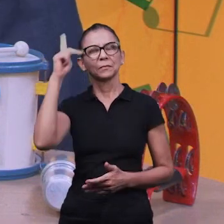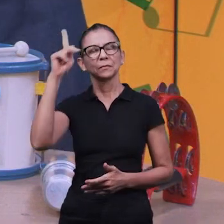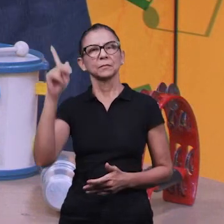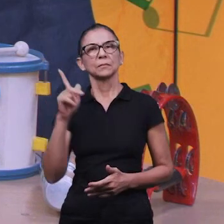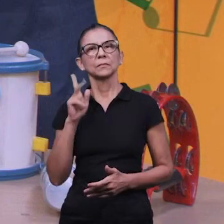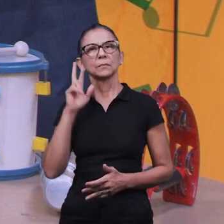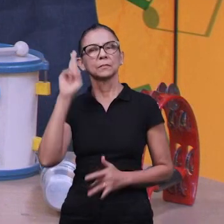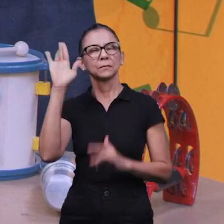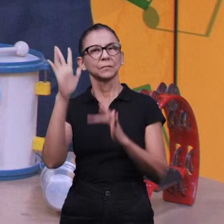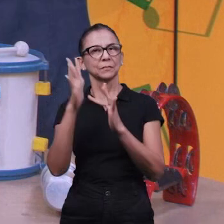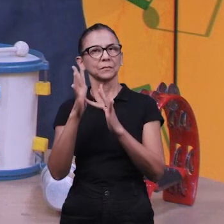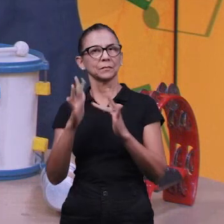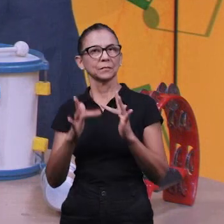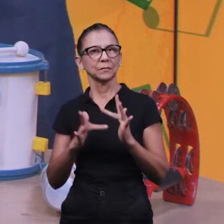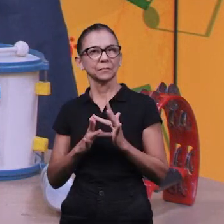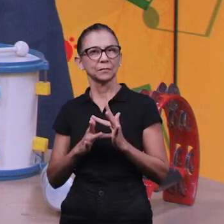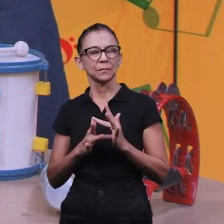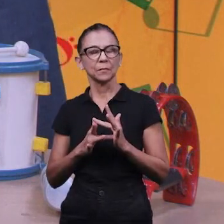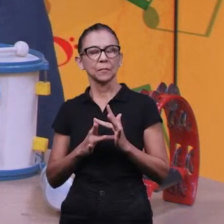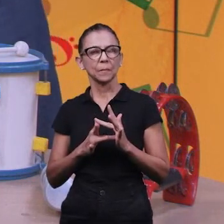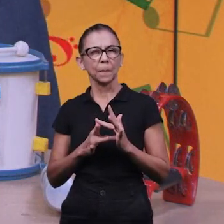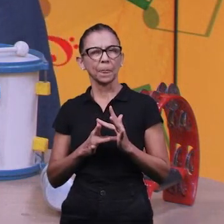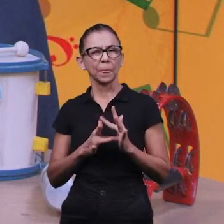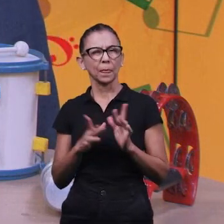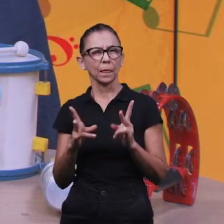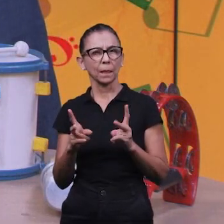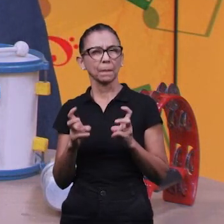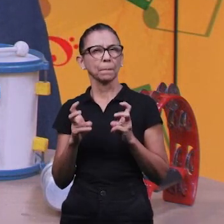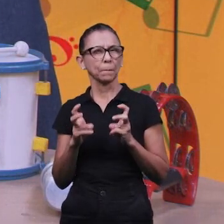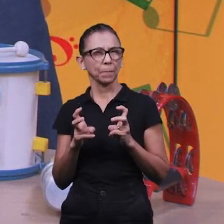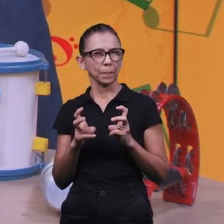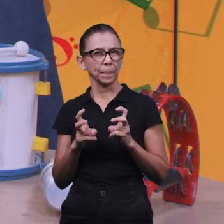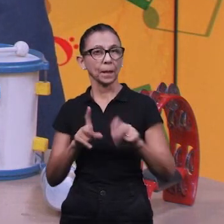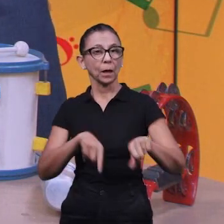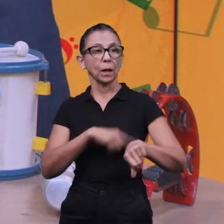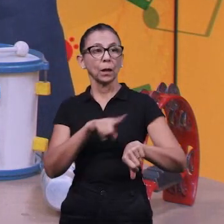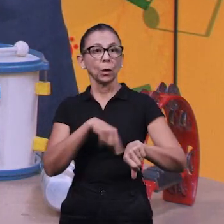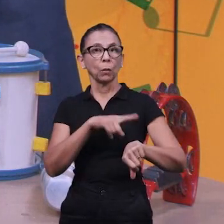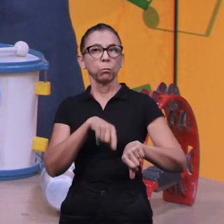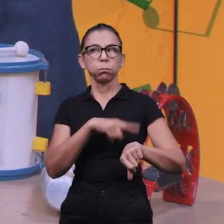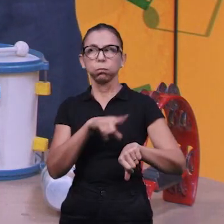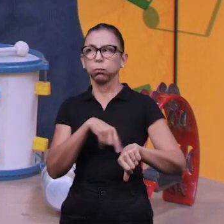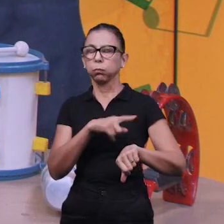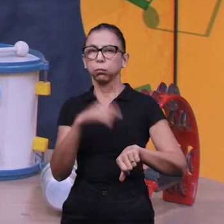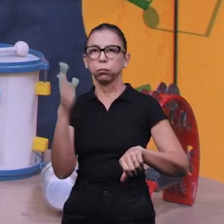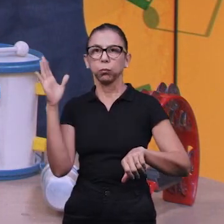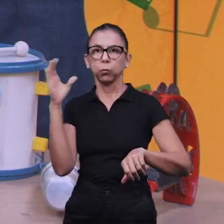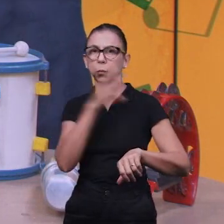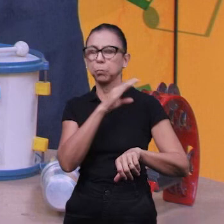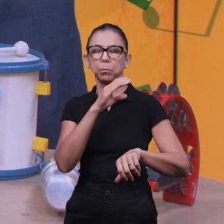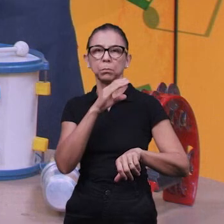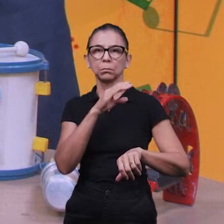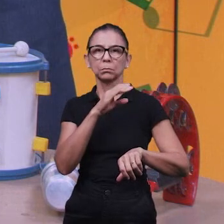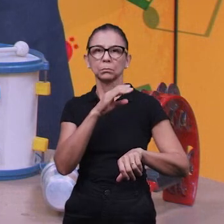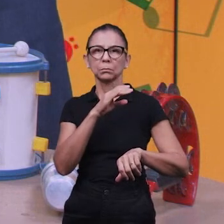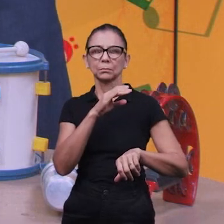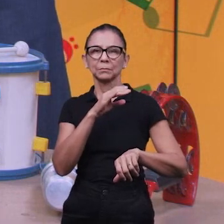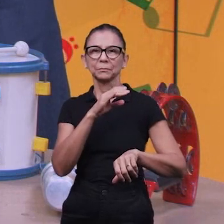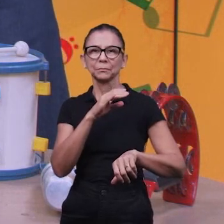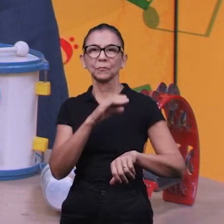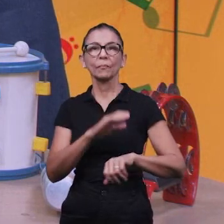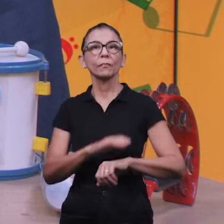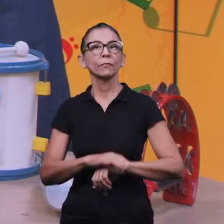Je salue à tous dans la paix du Seigneur Jésus. Et vous vous êtes aperçus comment les jours passent